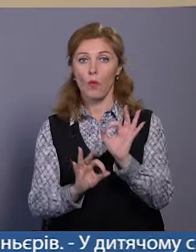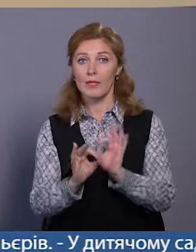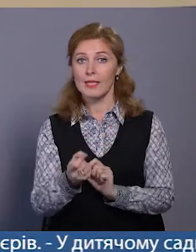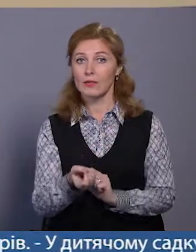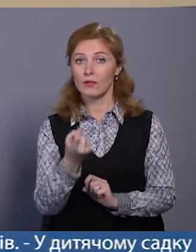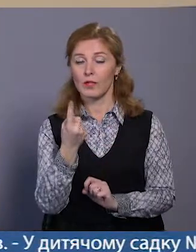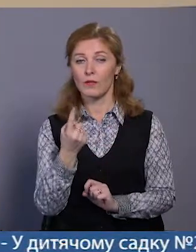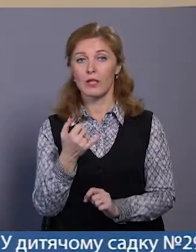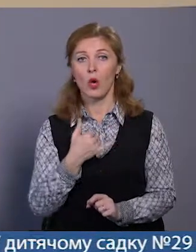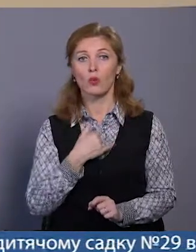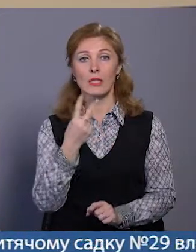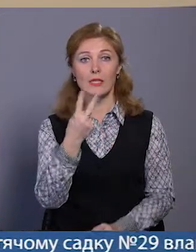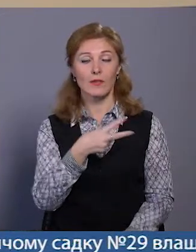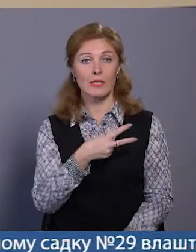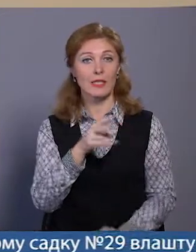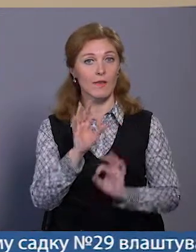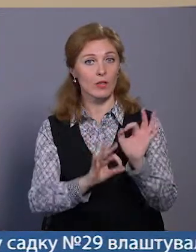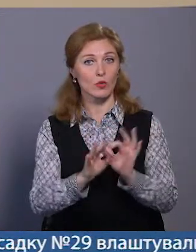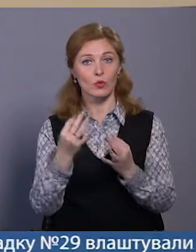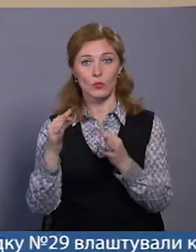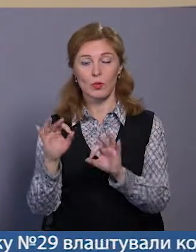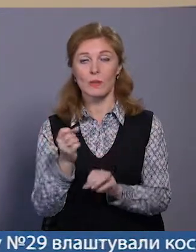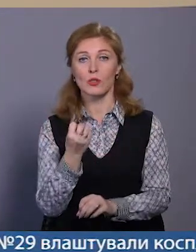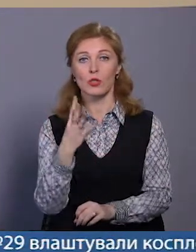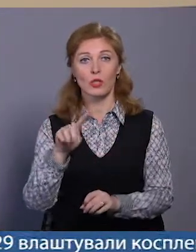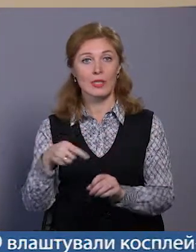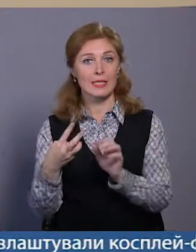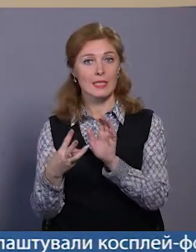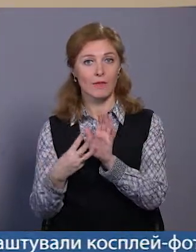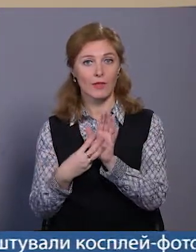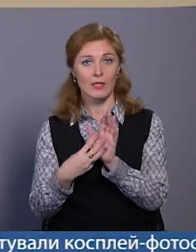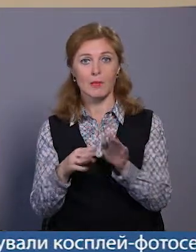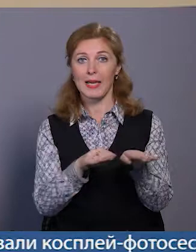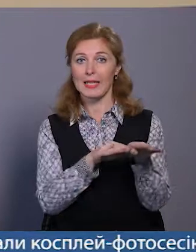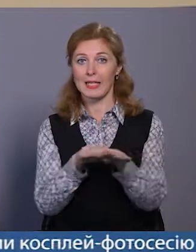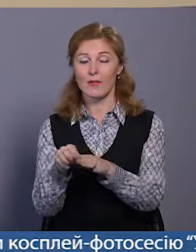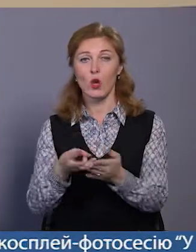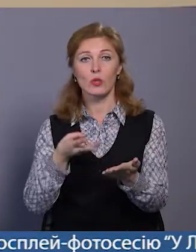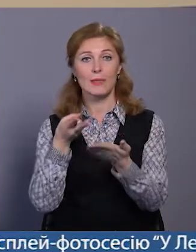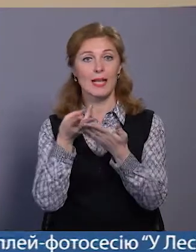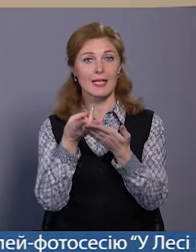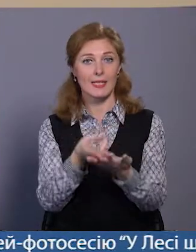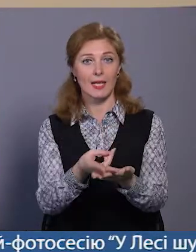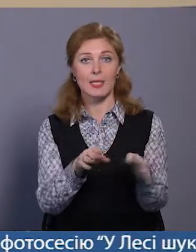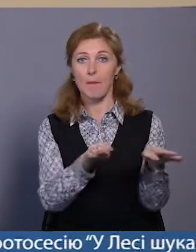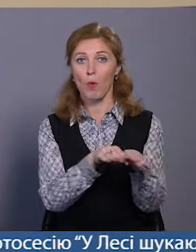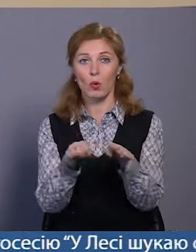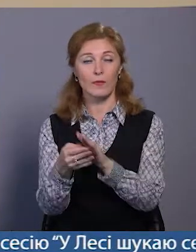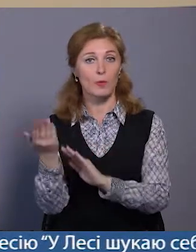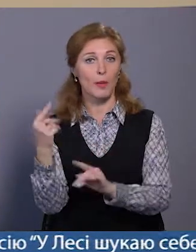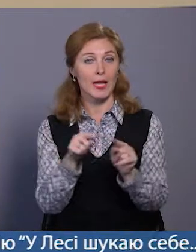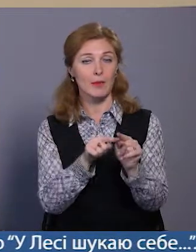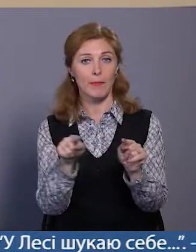виявлення у нас з 20% допустимих 14,8 і рівень госпіталізації порівняно з попереднім